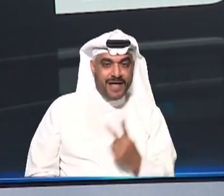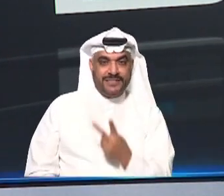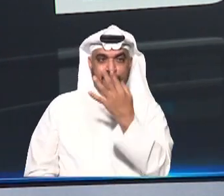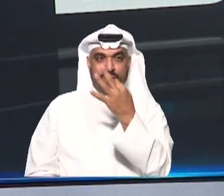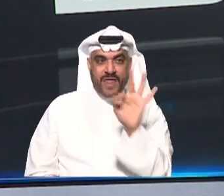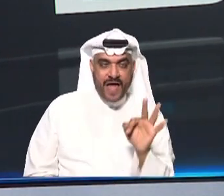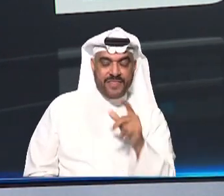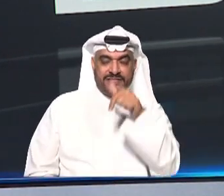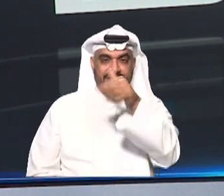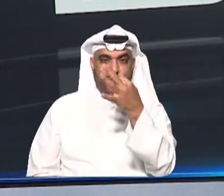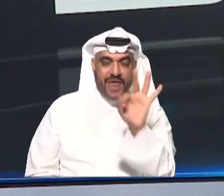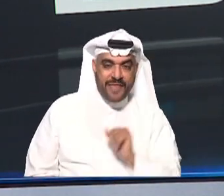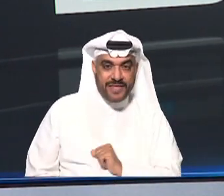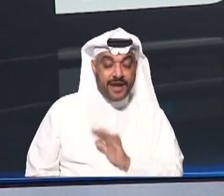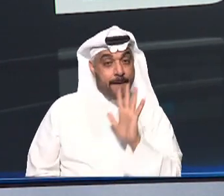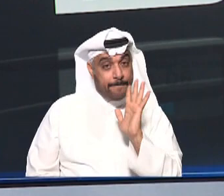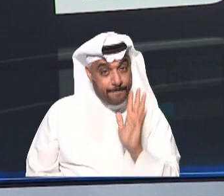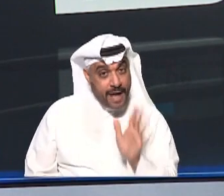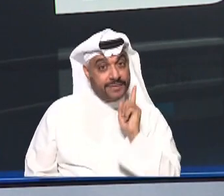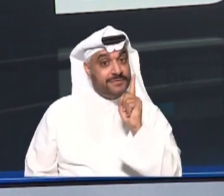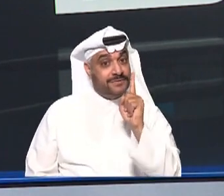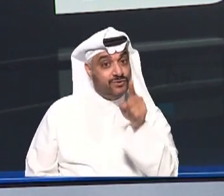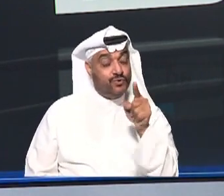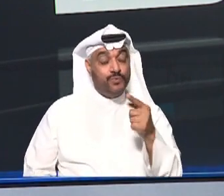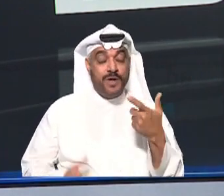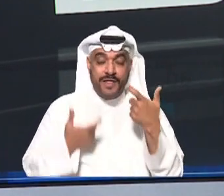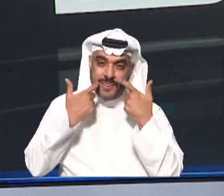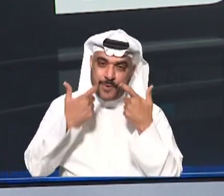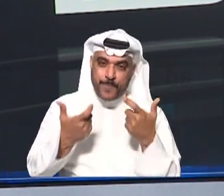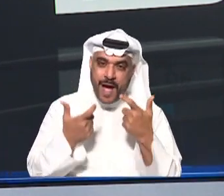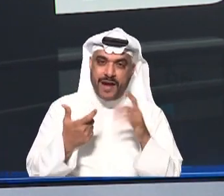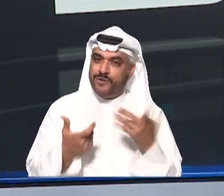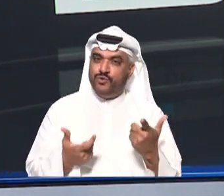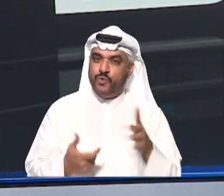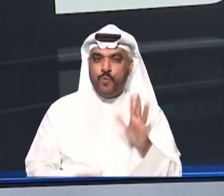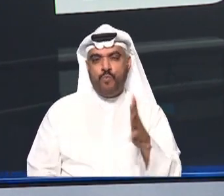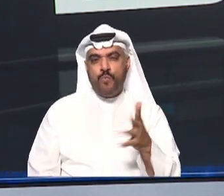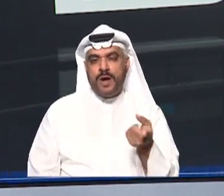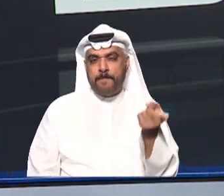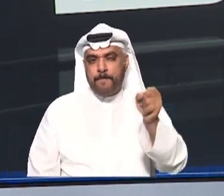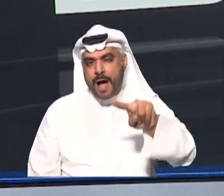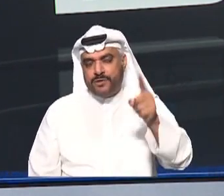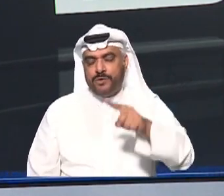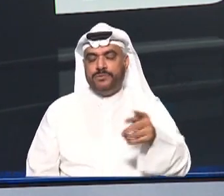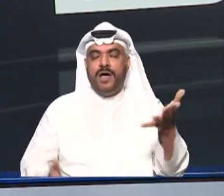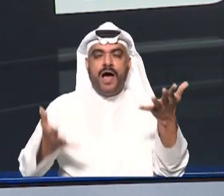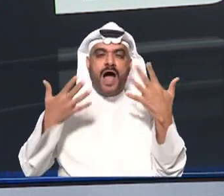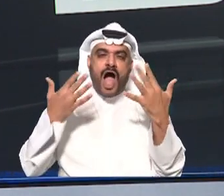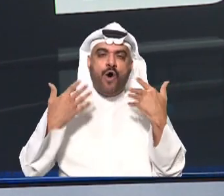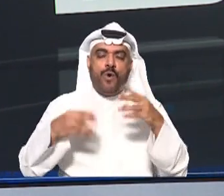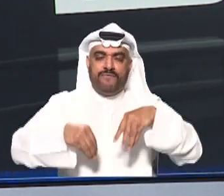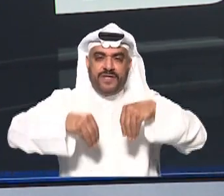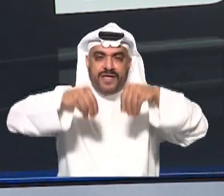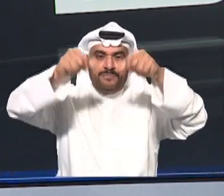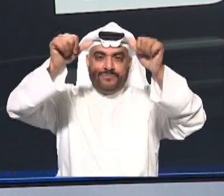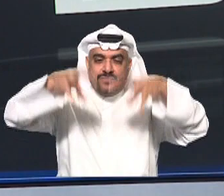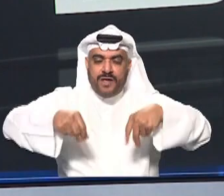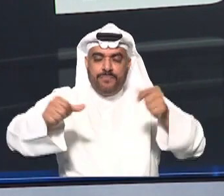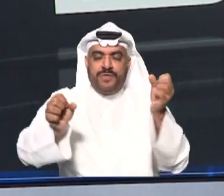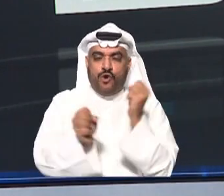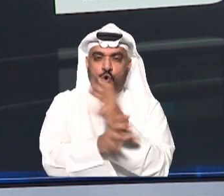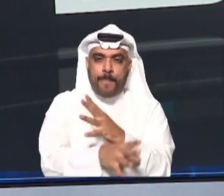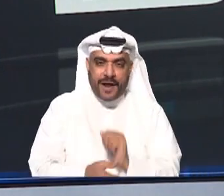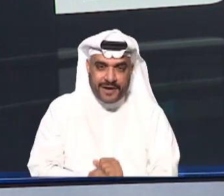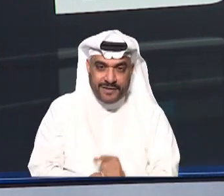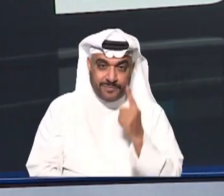المكشوفة. لذا نوه مرتادي الطرق السريعة أنهم يديرون بالهم أثناء القيادة. درجات الحرارة العظمى المتوقعة 37 درجة مئوية، بالنسبة